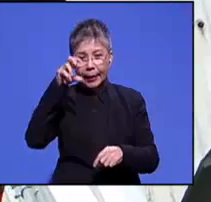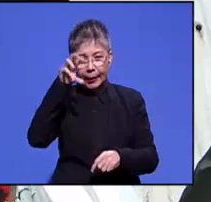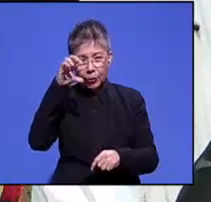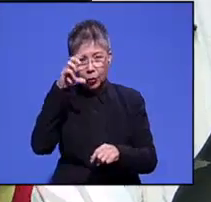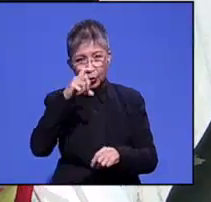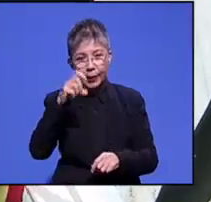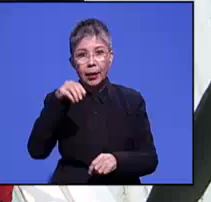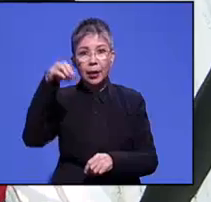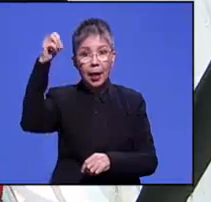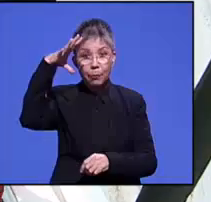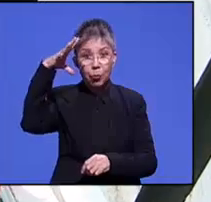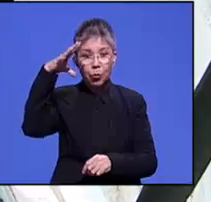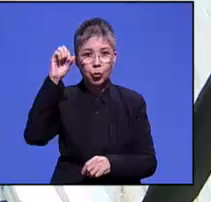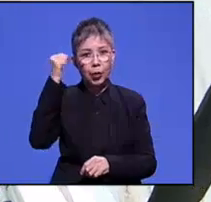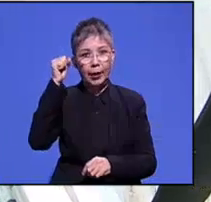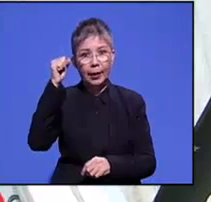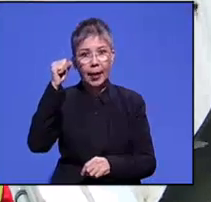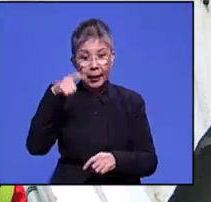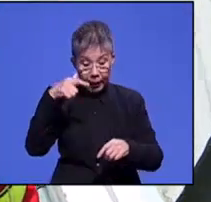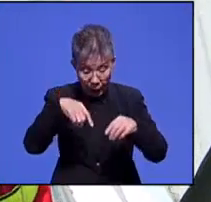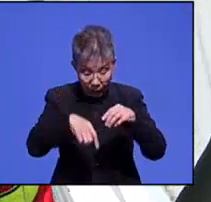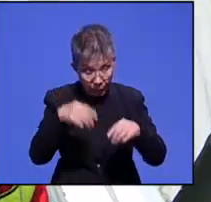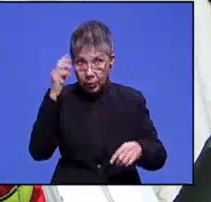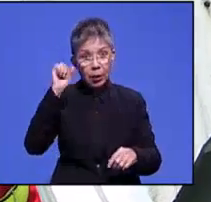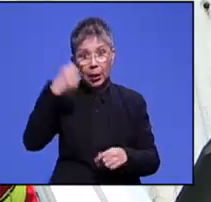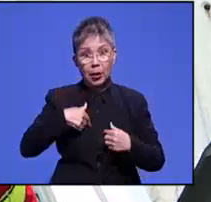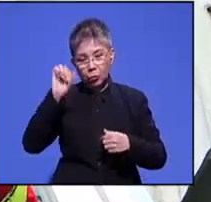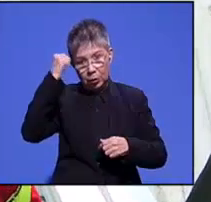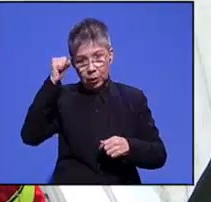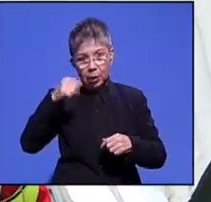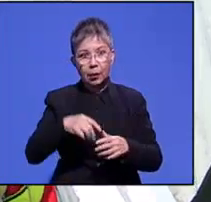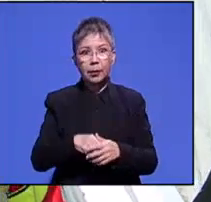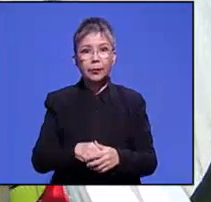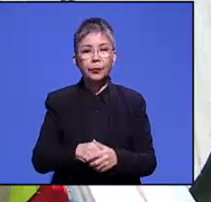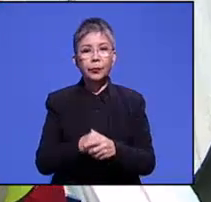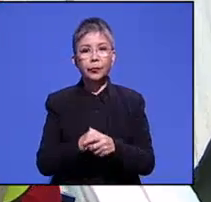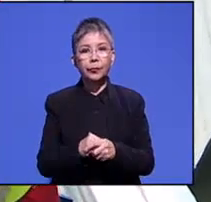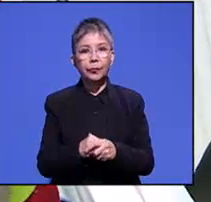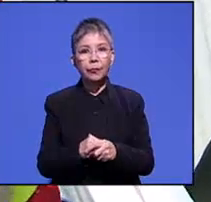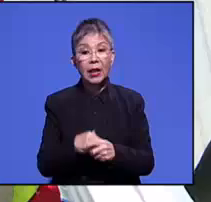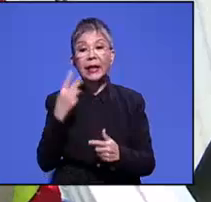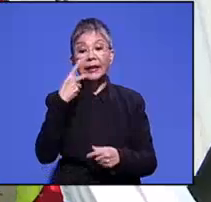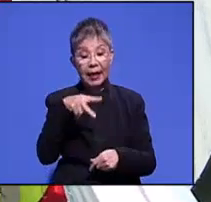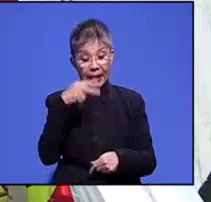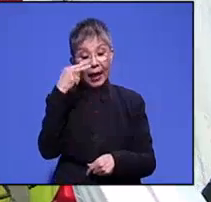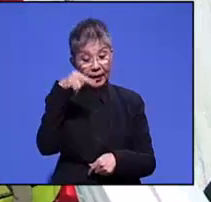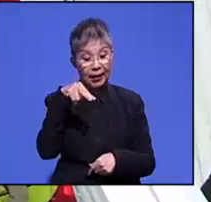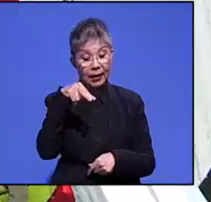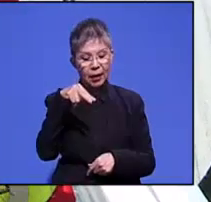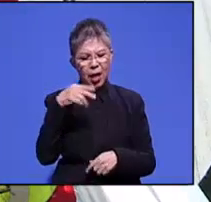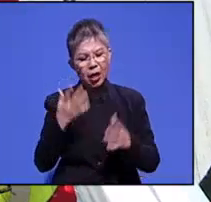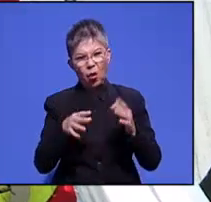kalau tadi lapuknya pas ada di depan kita kalau ini di bagian bawah jadi ya sementara pengecekan lo dengan Visual ada